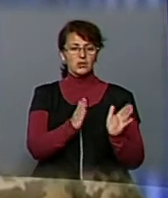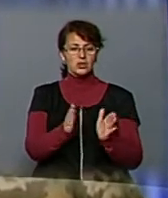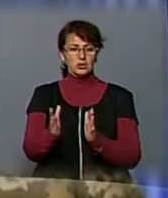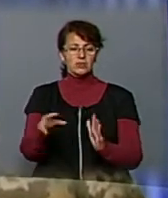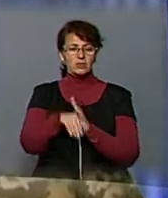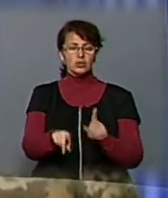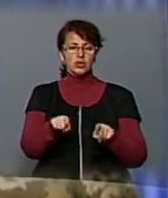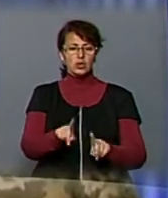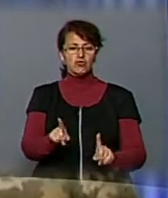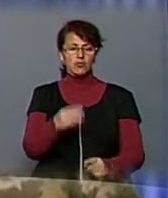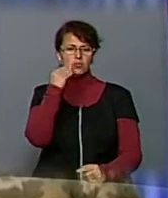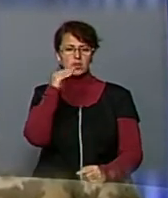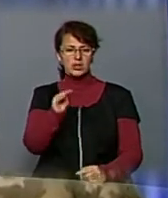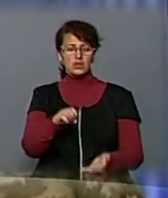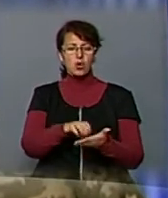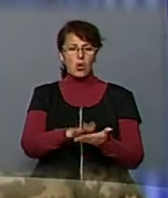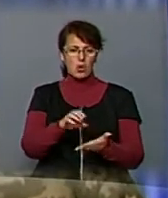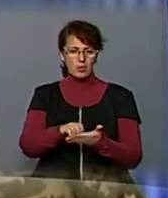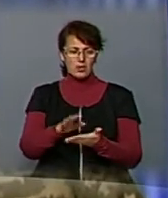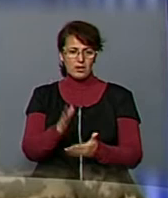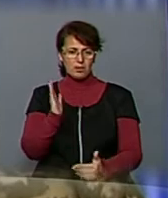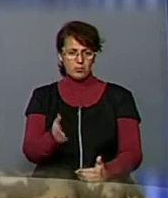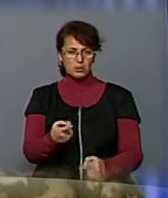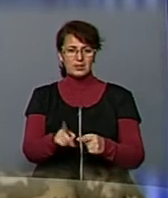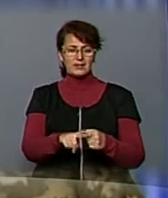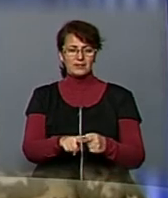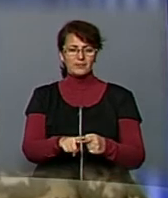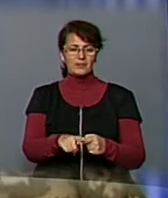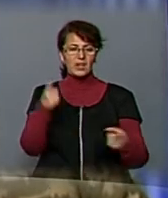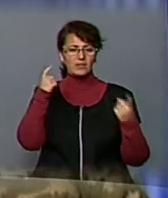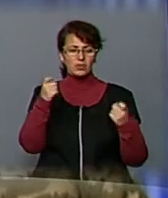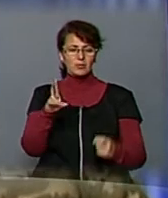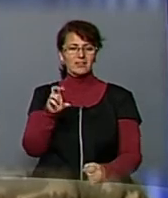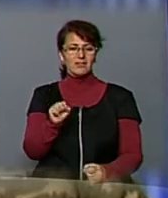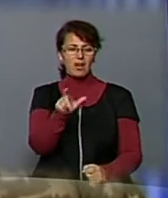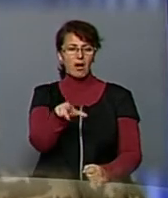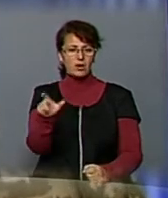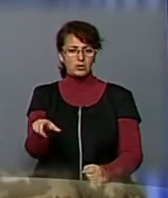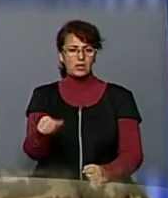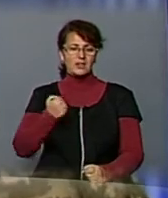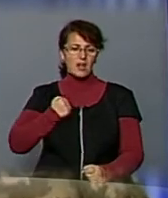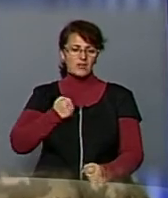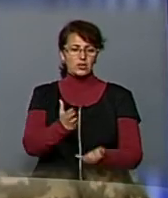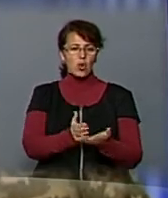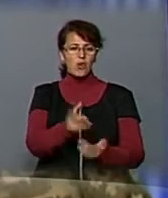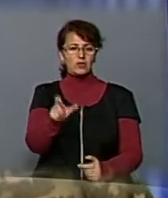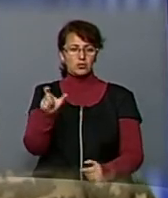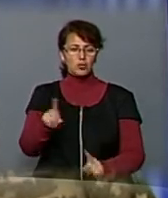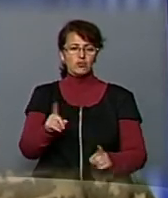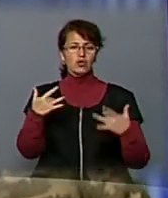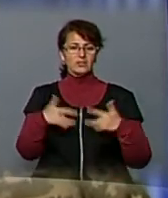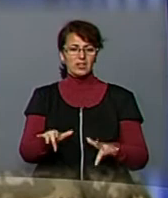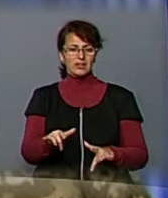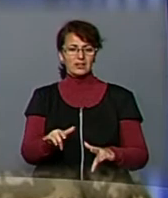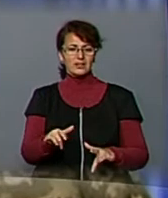що буде покращено облік даних на громадян і на військовослужбовців, які звільнились